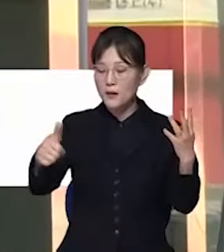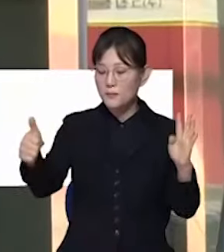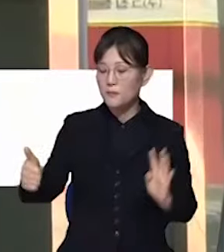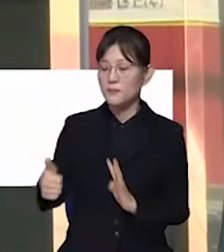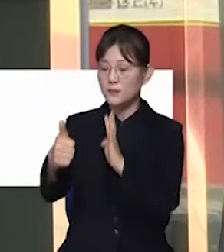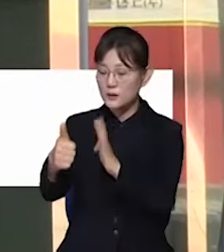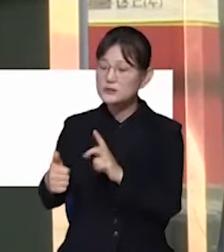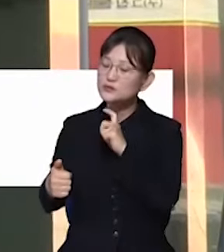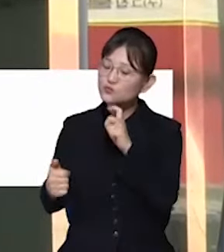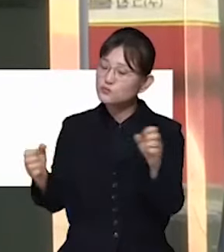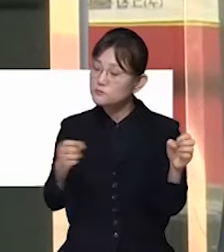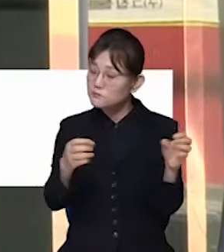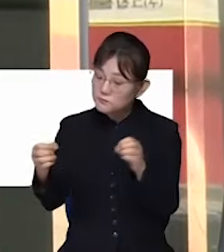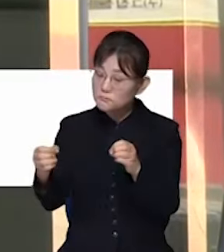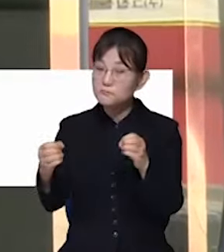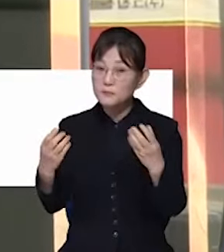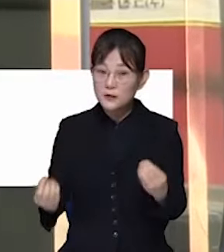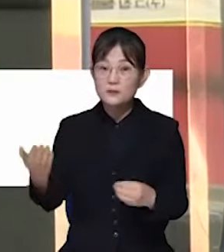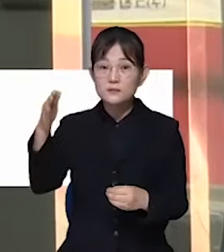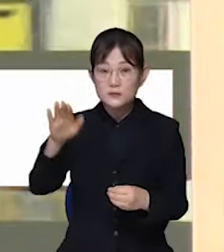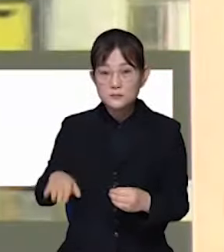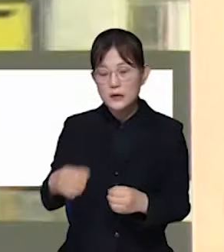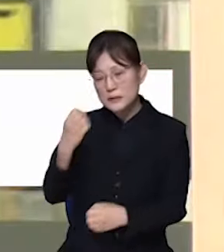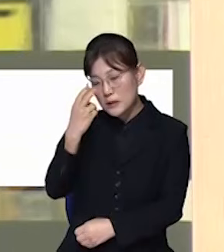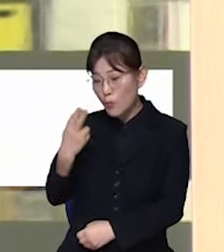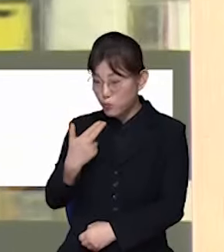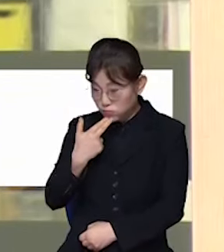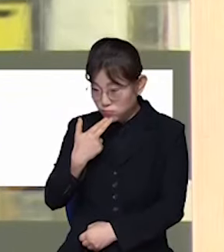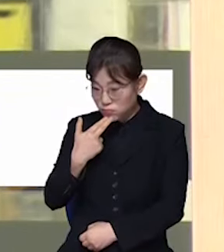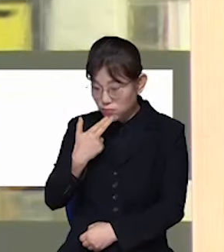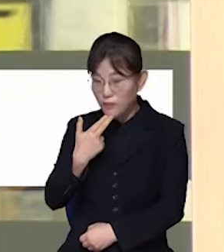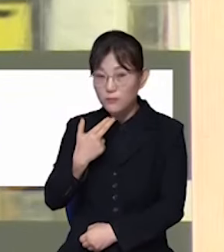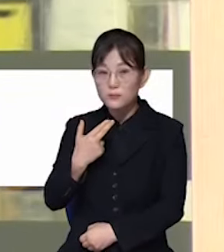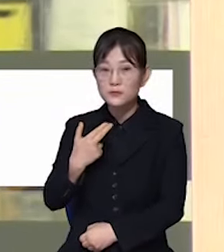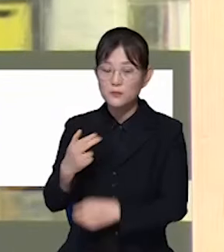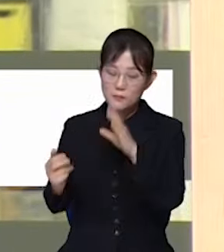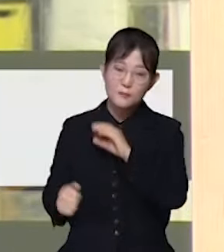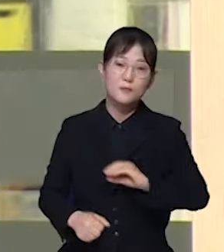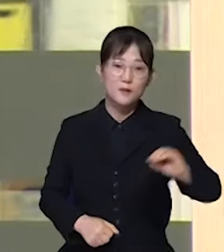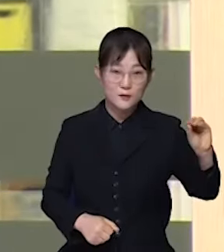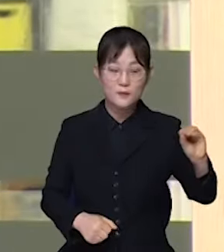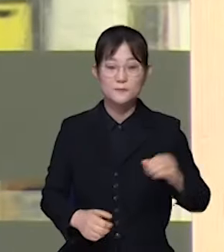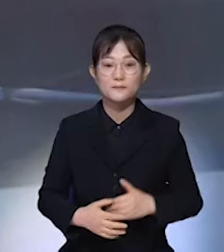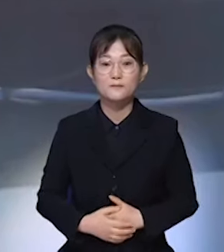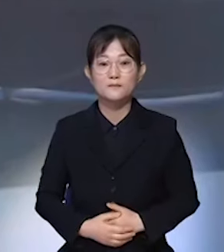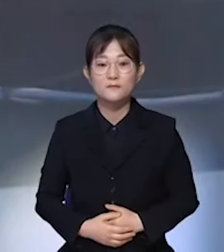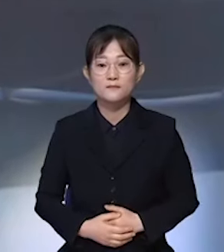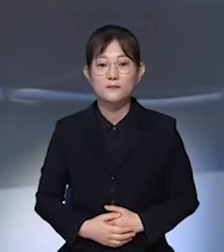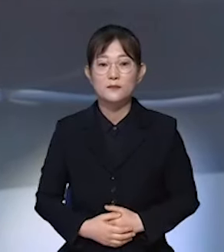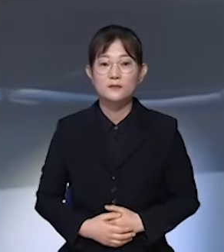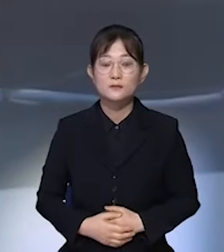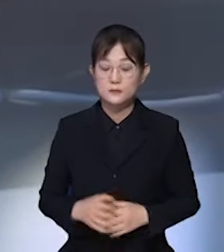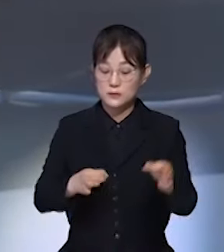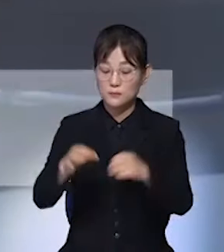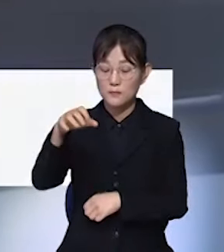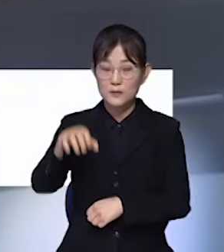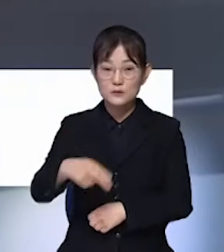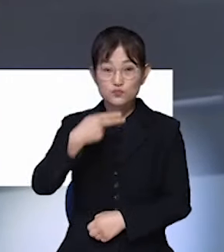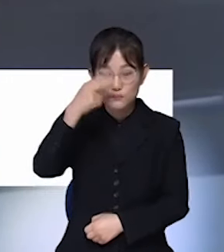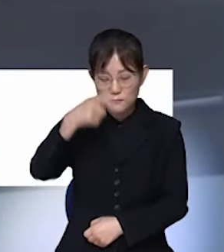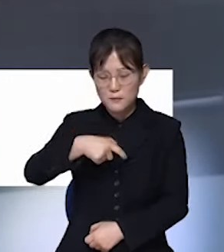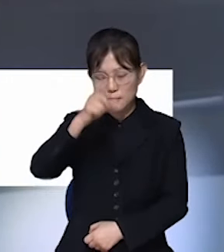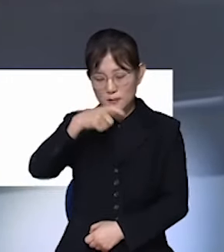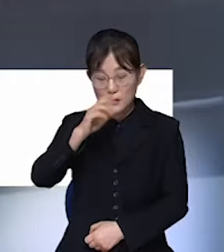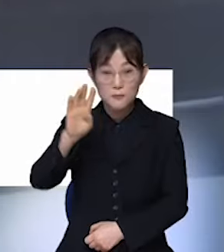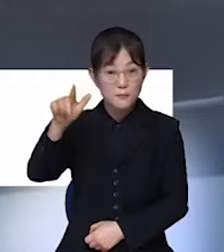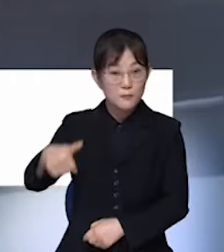10분 정도 이야기를 나눴지만 특이사항을 발견하지 못하고 그대로 돌아갔습니다. 이후 자신의 가게에서 술을 더 마신